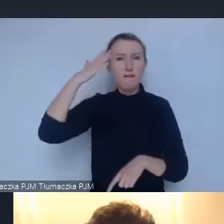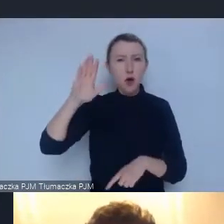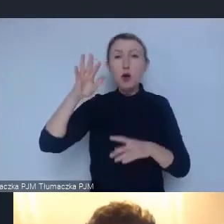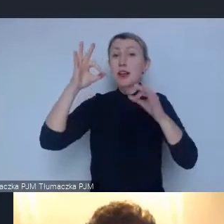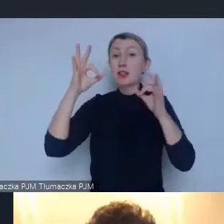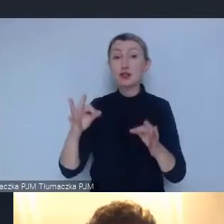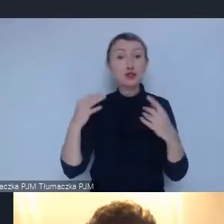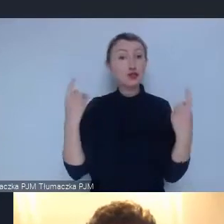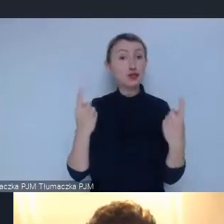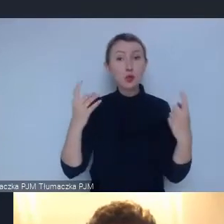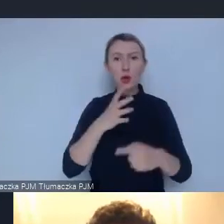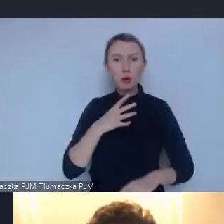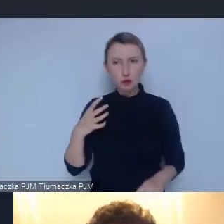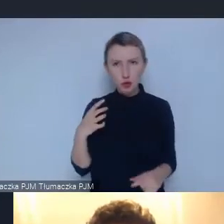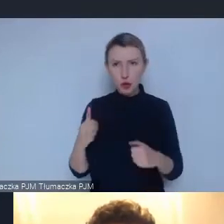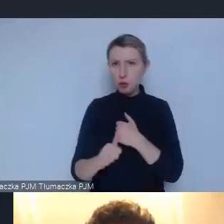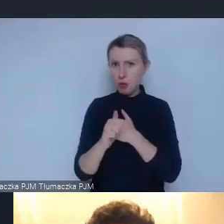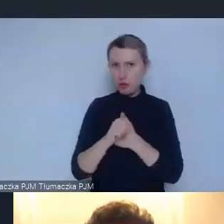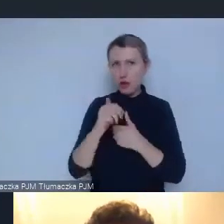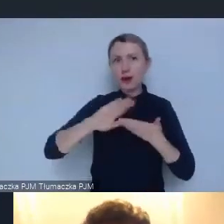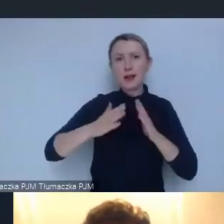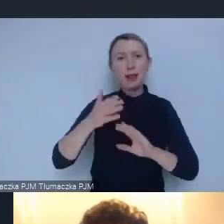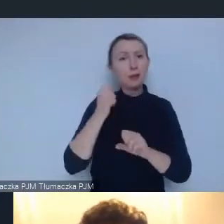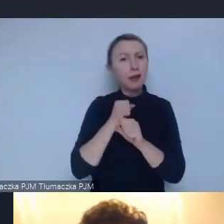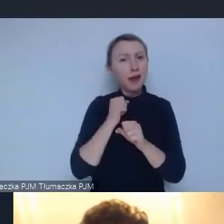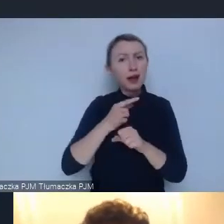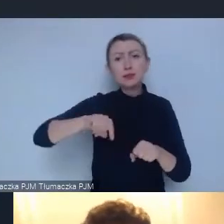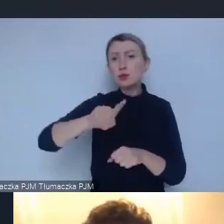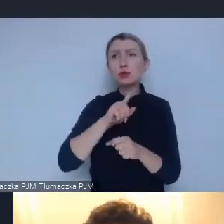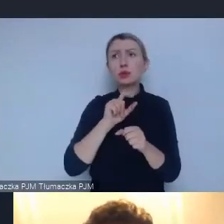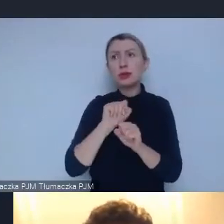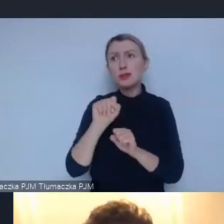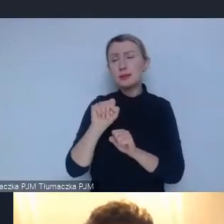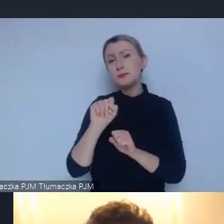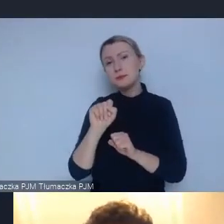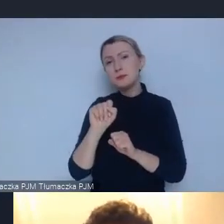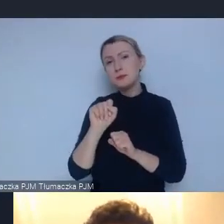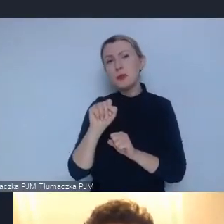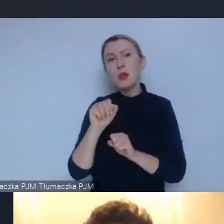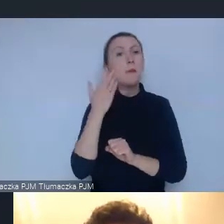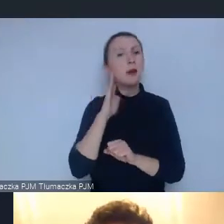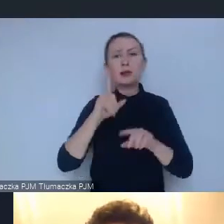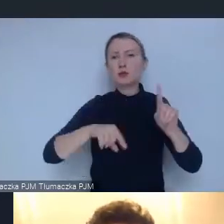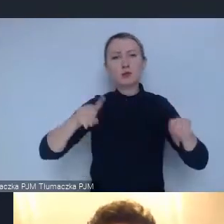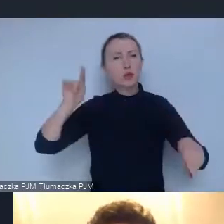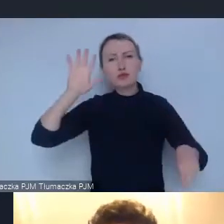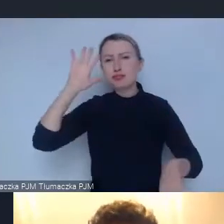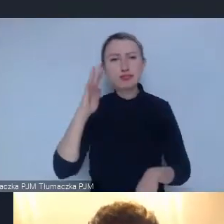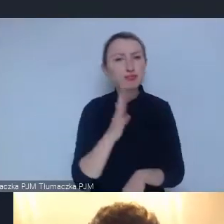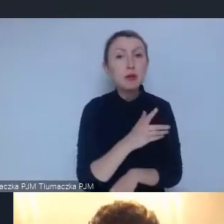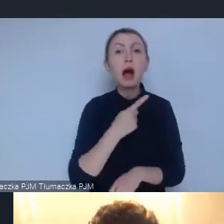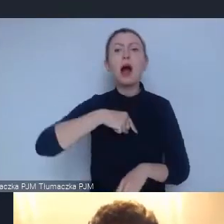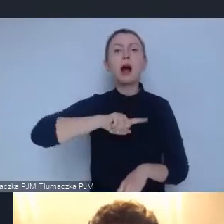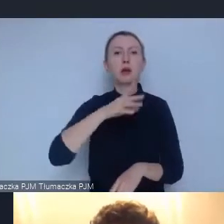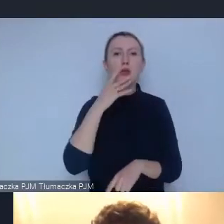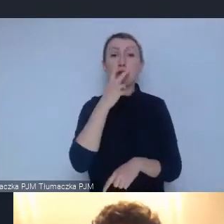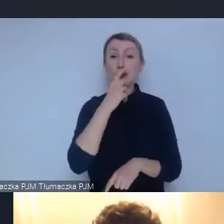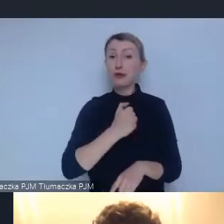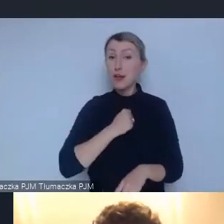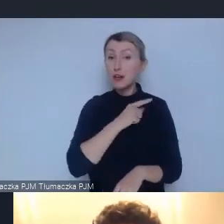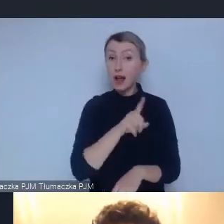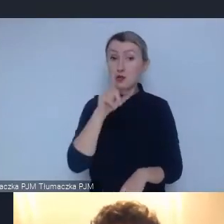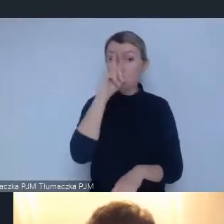na dzisiejszej sytuacji gospodarczej dotyczącej rynku pracy, pomimo że on jest bardzo różnorodne, ale powiedzieli bardzo wyraźnie, że